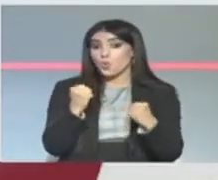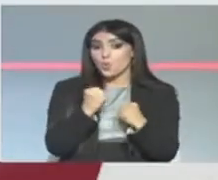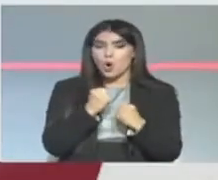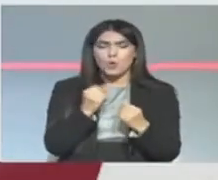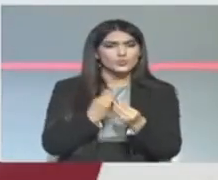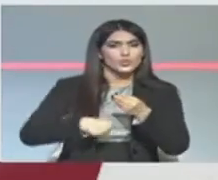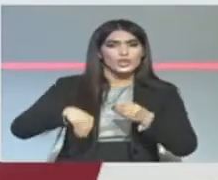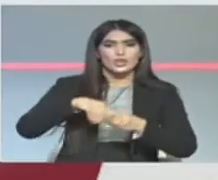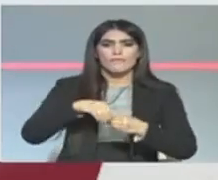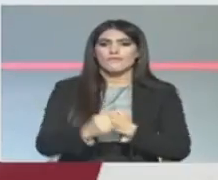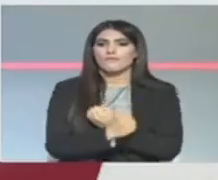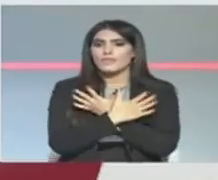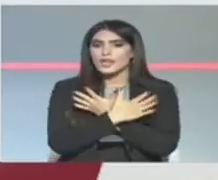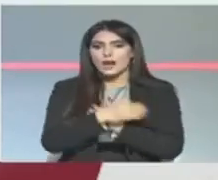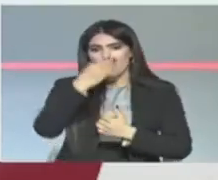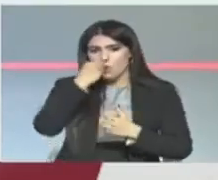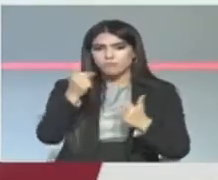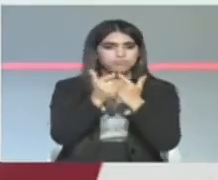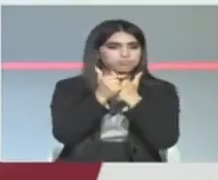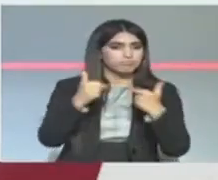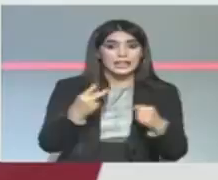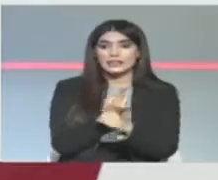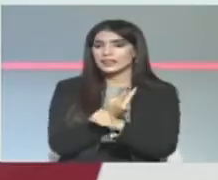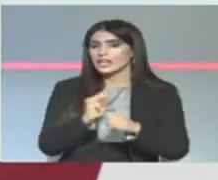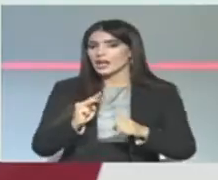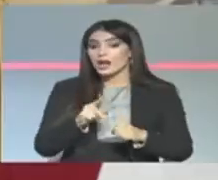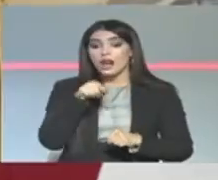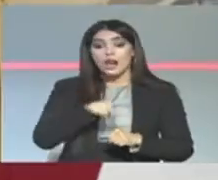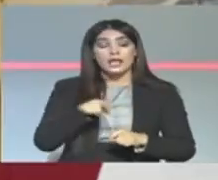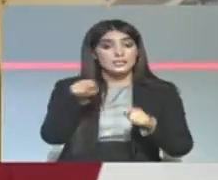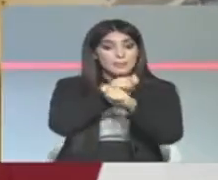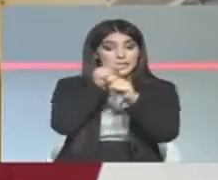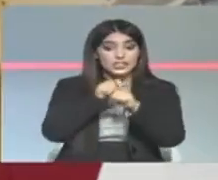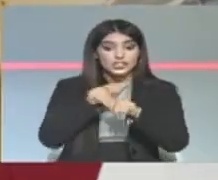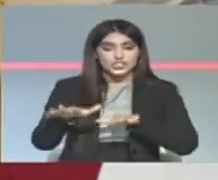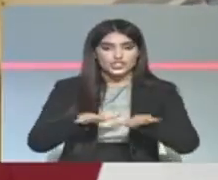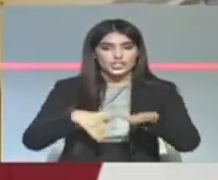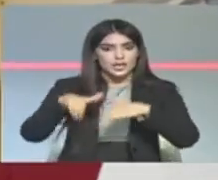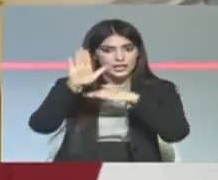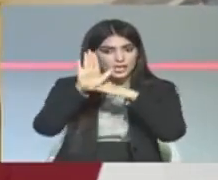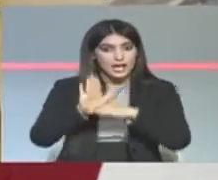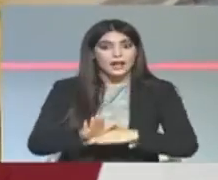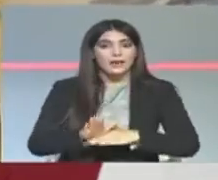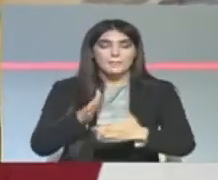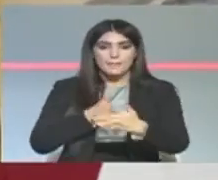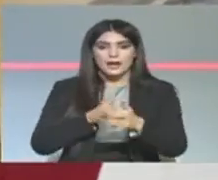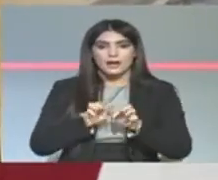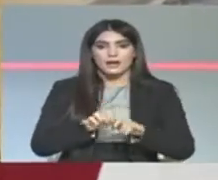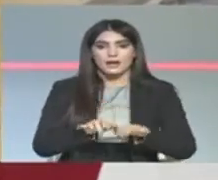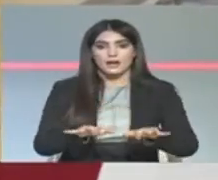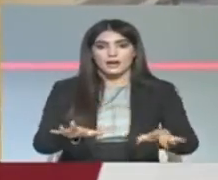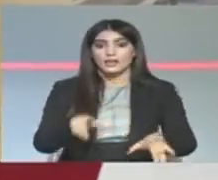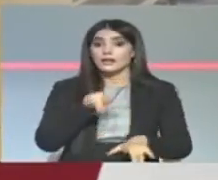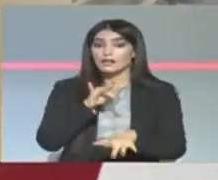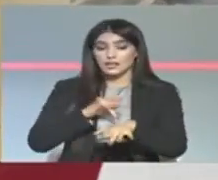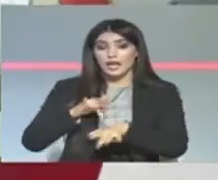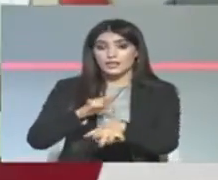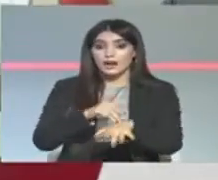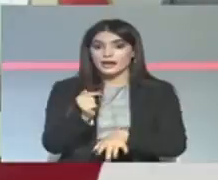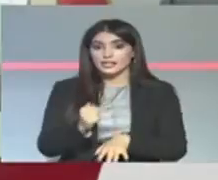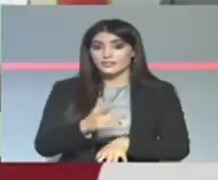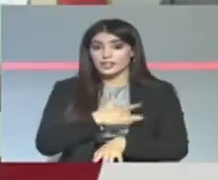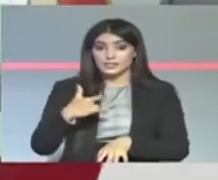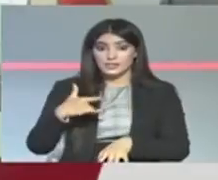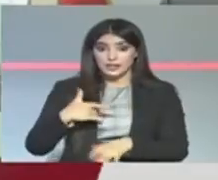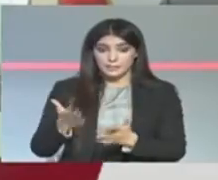الفيروسات منها الخطيره ما يستوجب الالتزام بالاجراءات اللقاء يه للحد من تداعياتها الصحيه